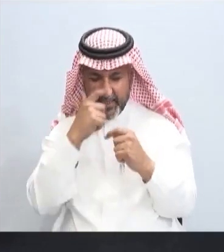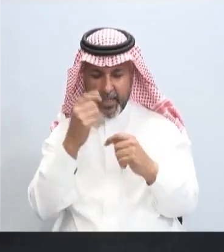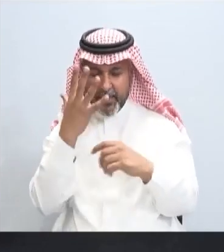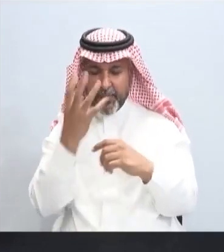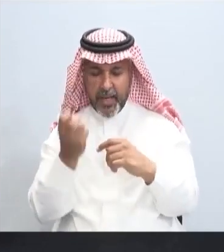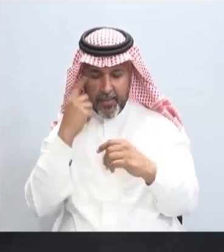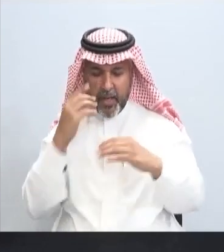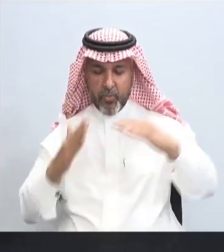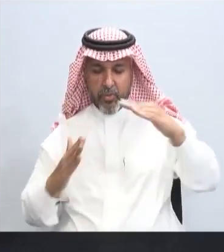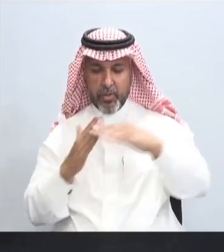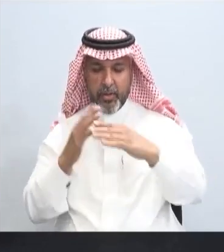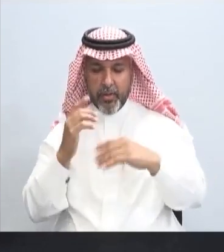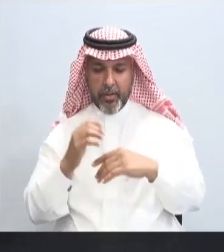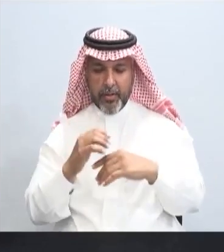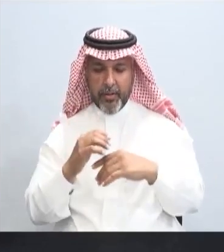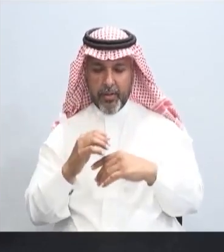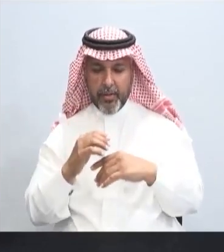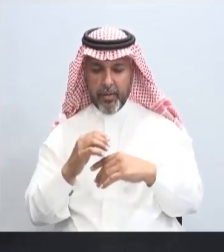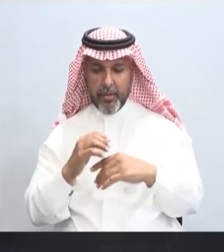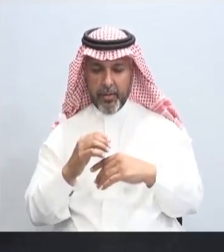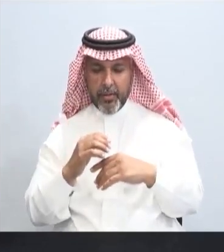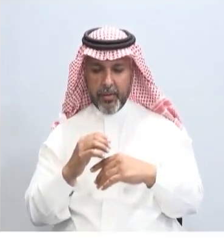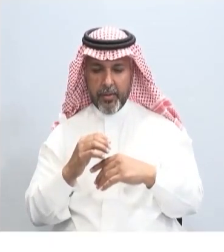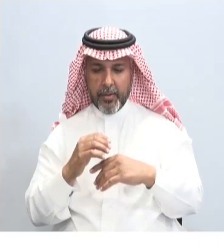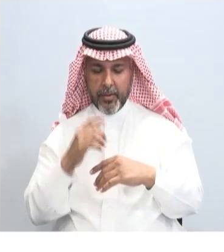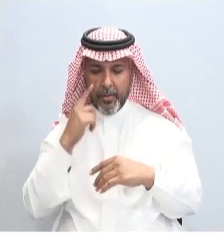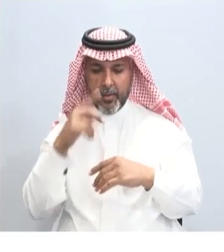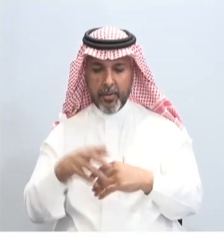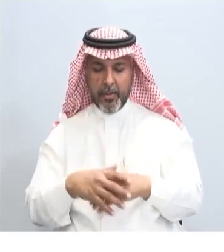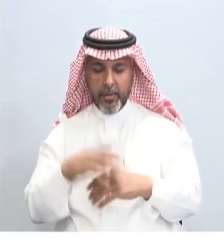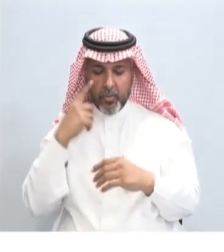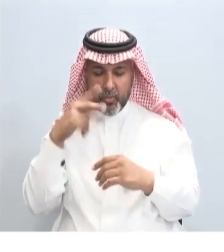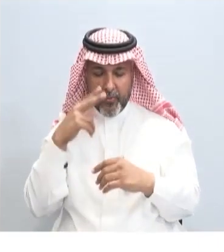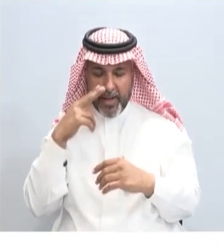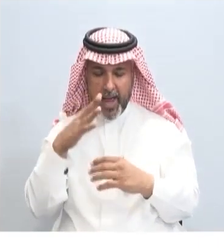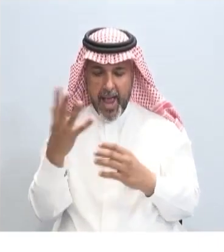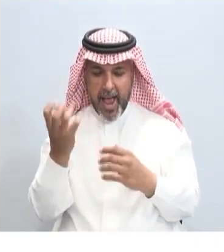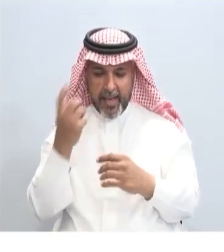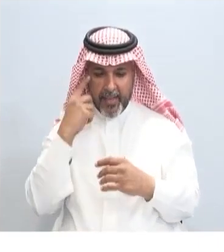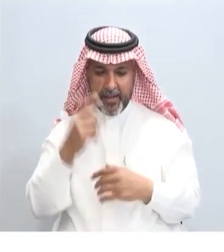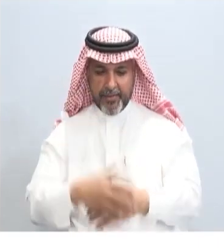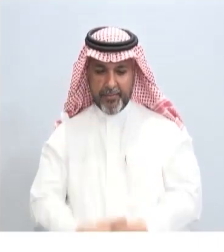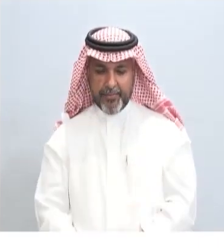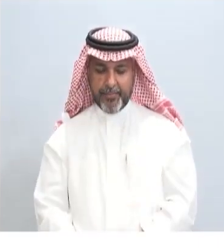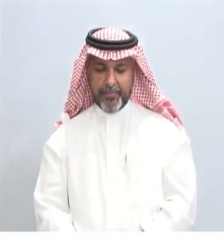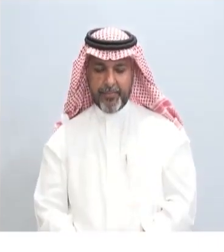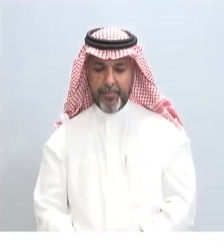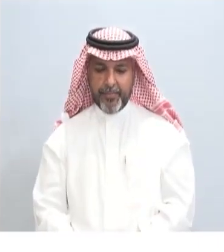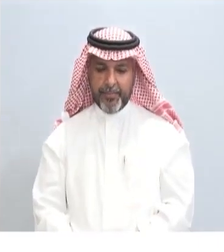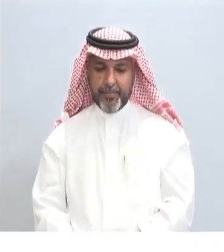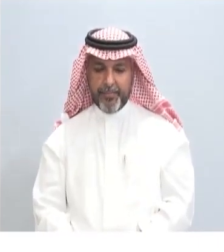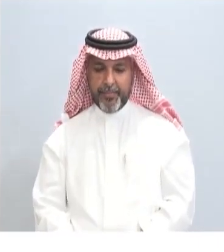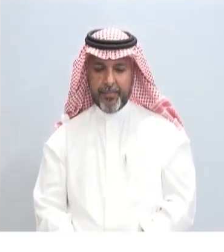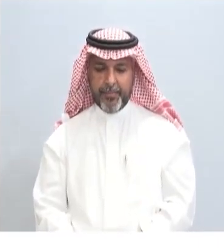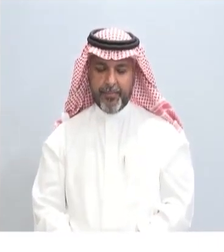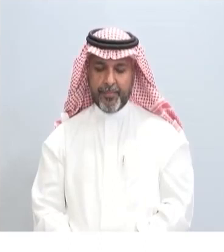علي اني في العناصر الغير مشترك معذره ها ففي العناصر اذا كان عندي عناصر